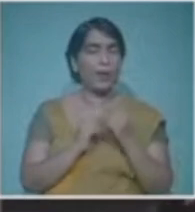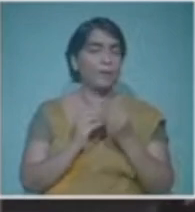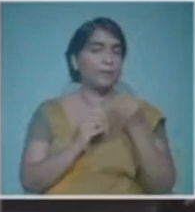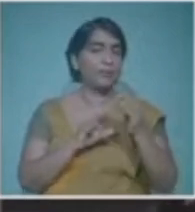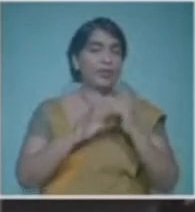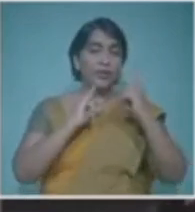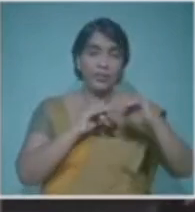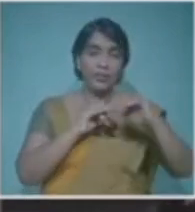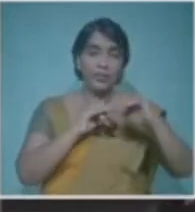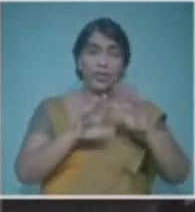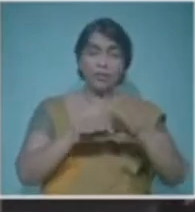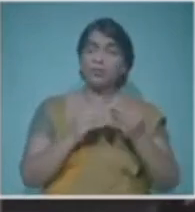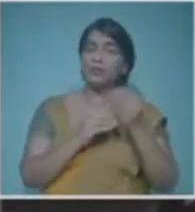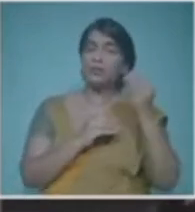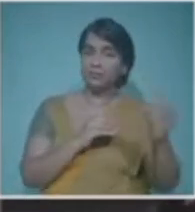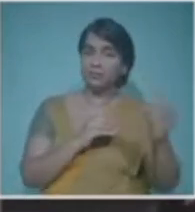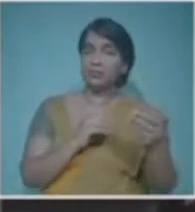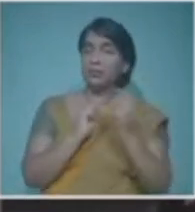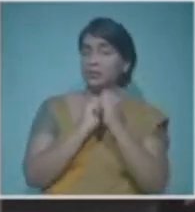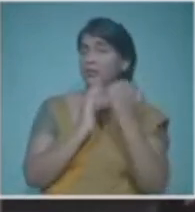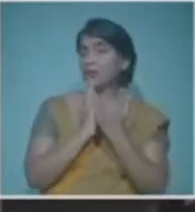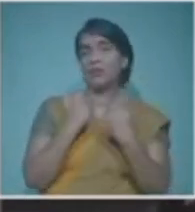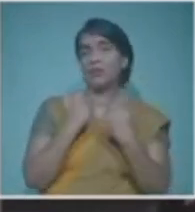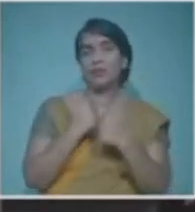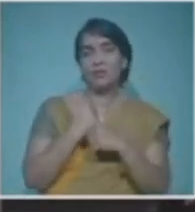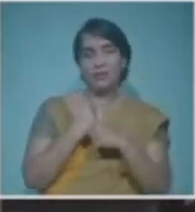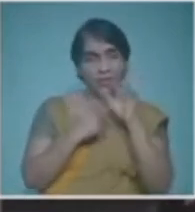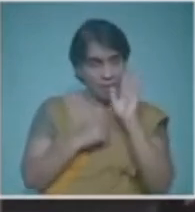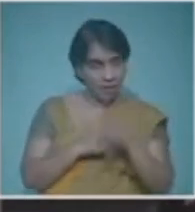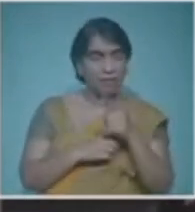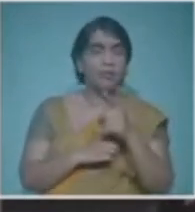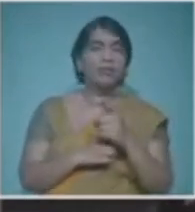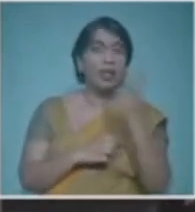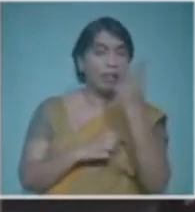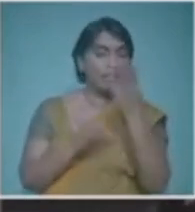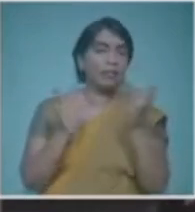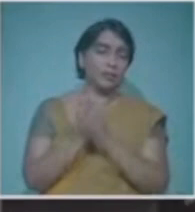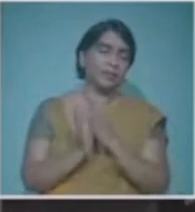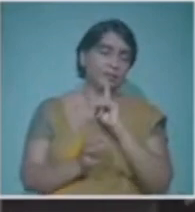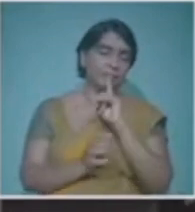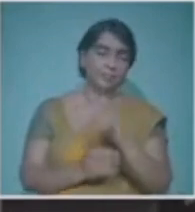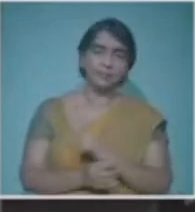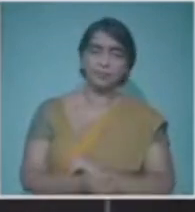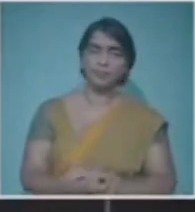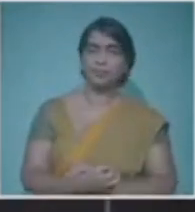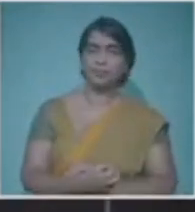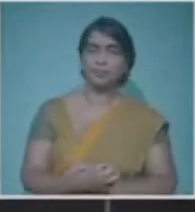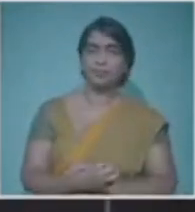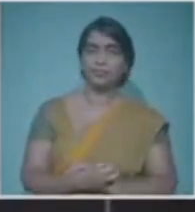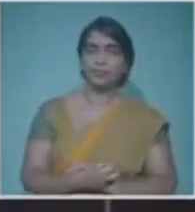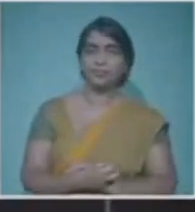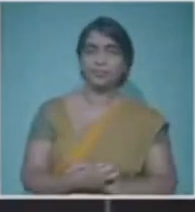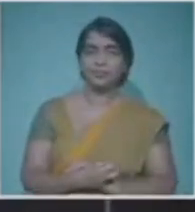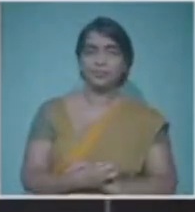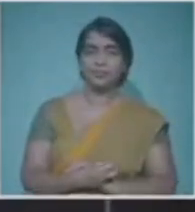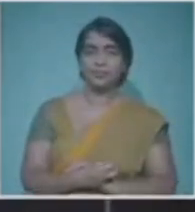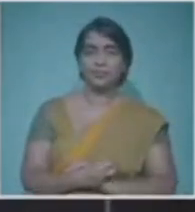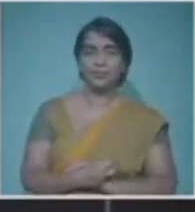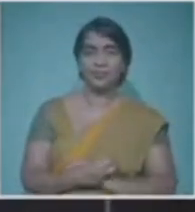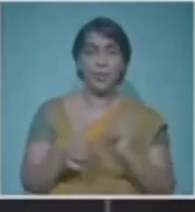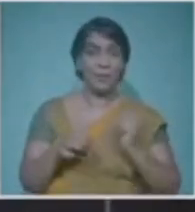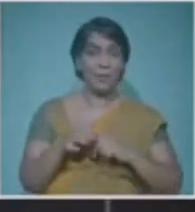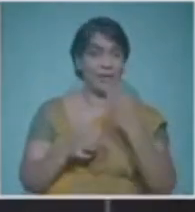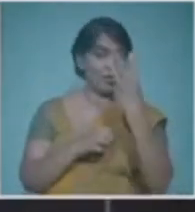විශ්වවිද්‍යාල දරුවන්ගේ අධ්‍යාපනය දෙනකන්ත් වැඩපිළිවෙලක් නිර්මාණය කරලා තියෙනවද කියන්නේ දෙකම ඔබතුමාගෙන් ප්‍රශ්න කරනවා දැන් අතුරු ප්‍රශ්න තව දෙකක් ඇහුවා ඒතර